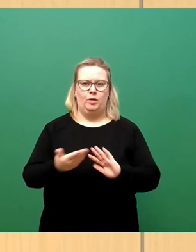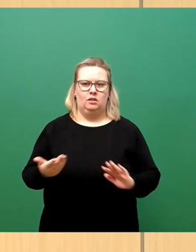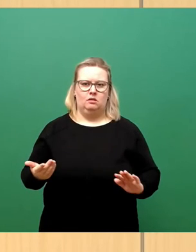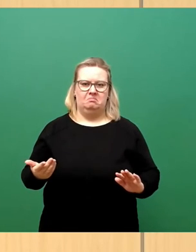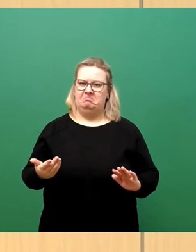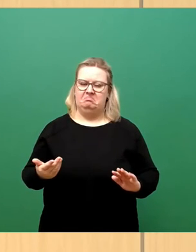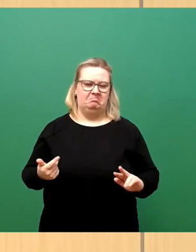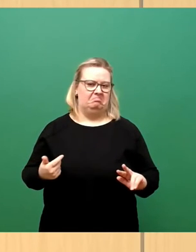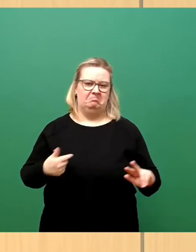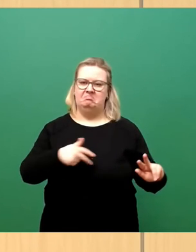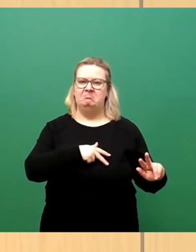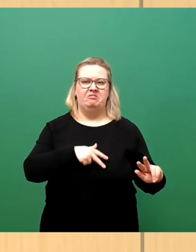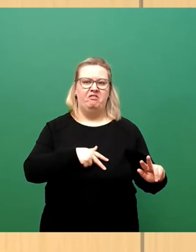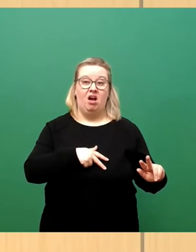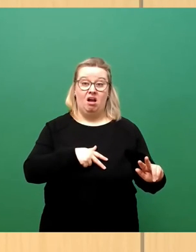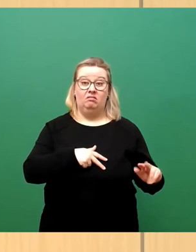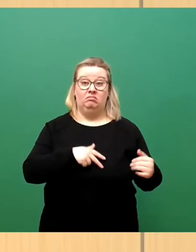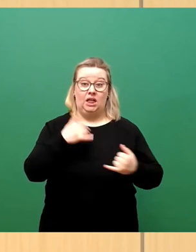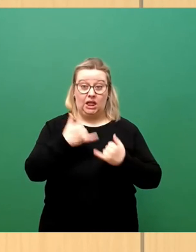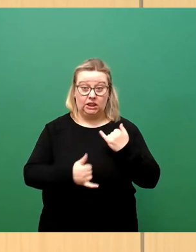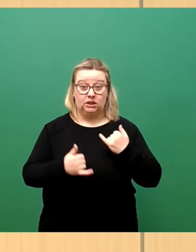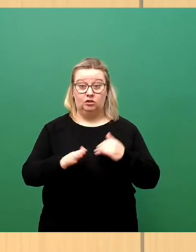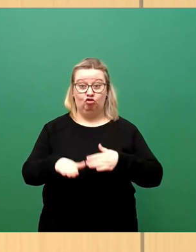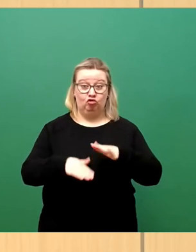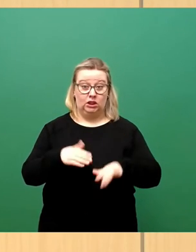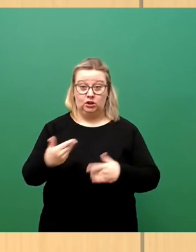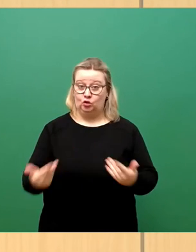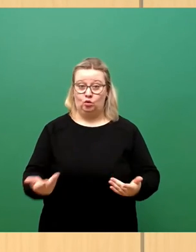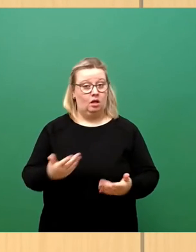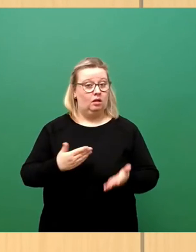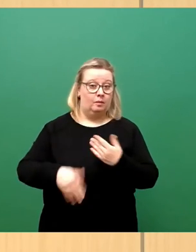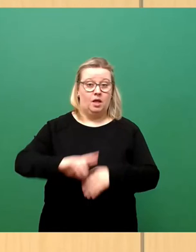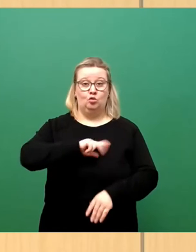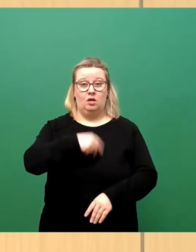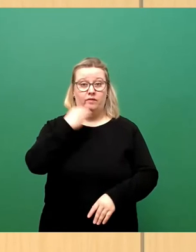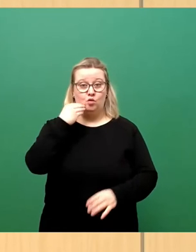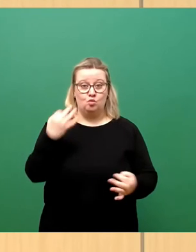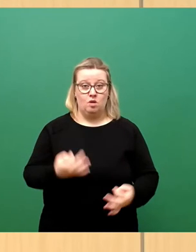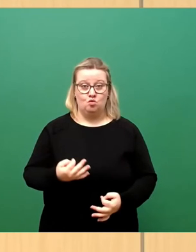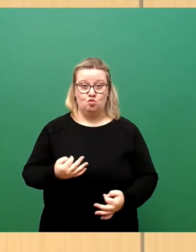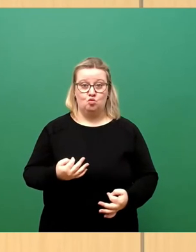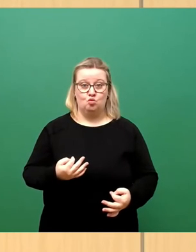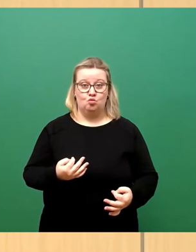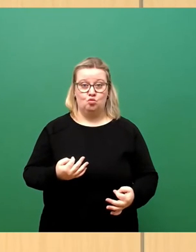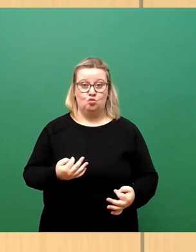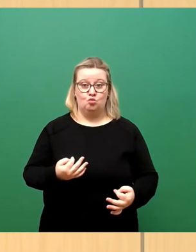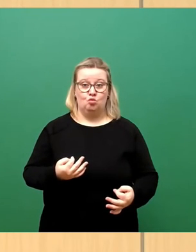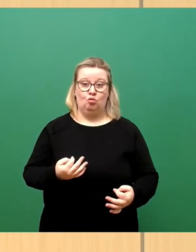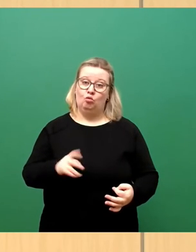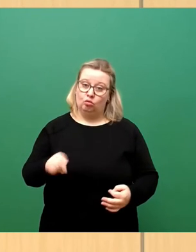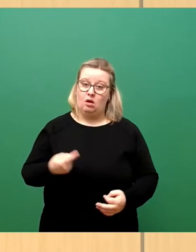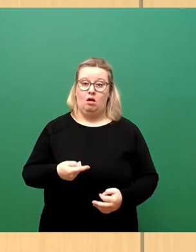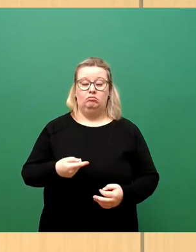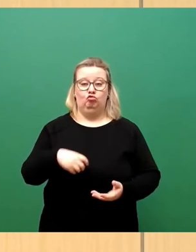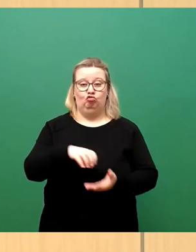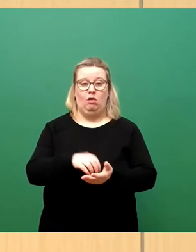keinesfalls das letzte Wort in dieser Frage sein wird. Wir werden mehr Sozialwohnungen in Dresden brauchen und da wird dieser Stadtrat auch wieder gefordert